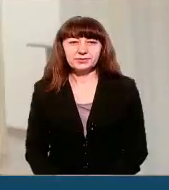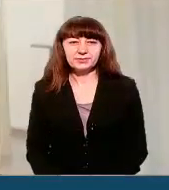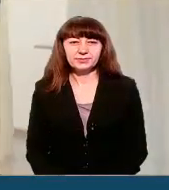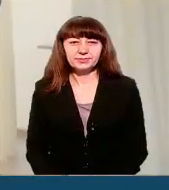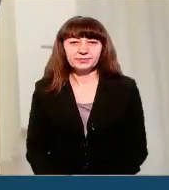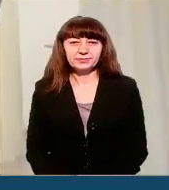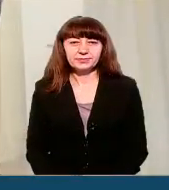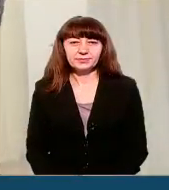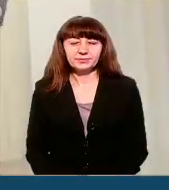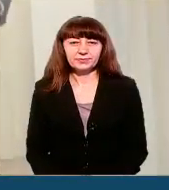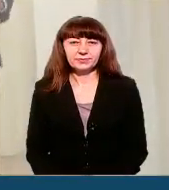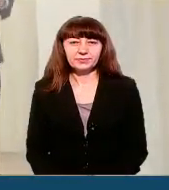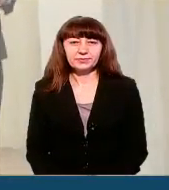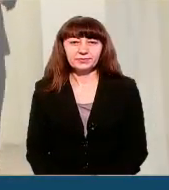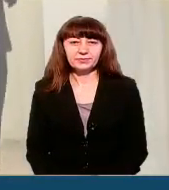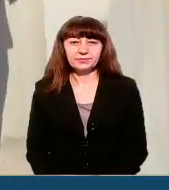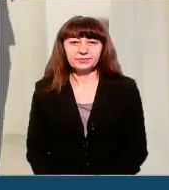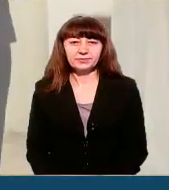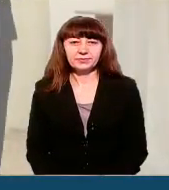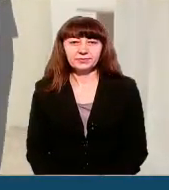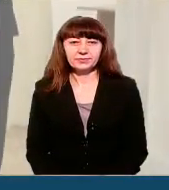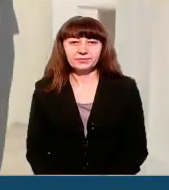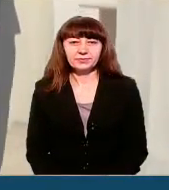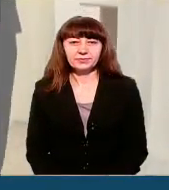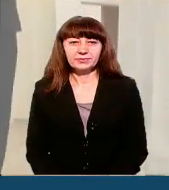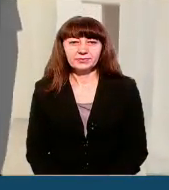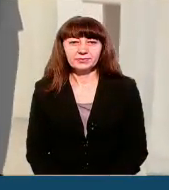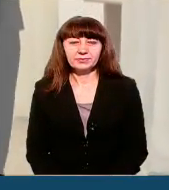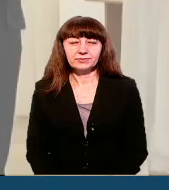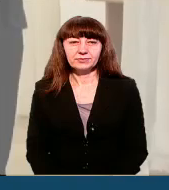Ғимарат ауылдың еңсесін тіктеп, жастардың таланты мен қабілетін ұштайтын